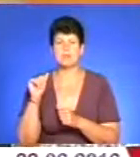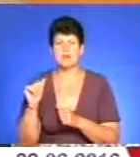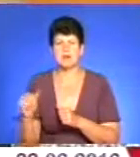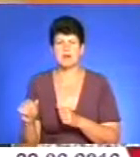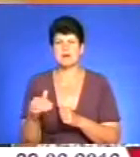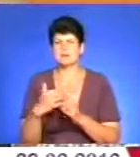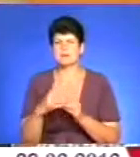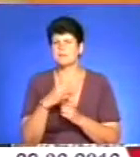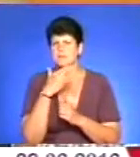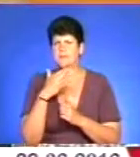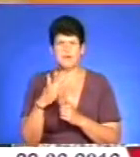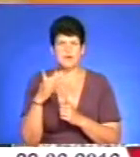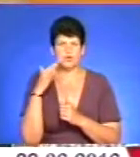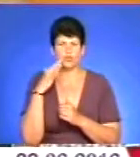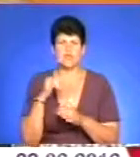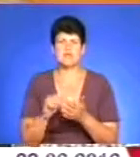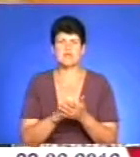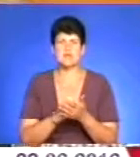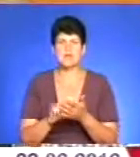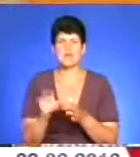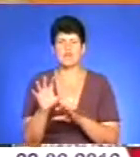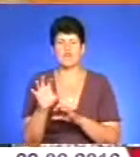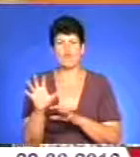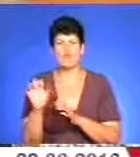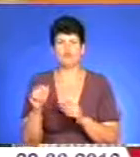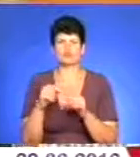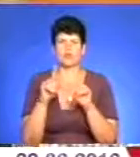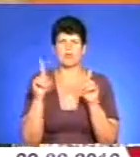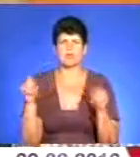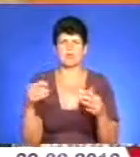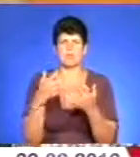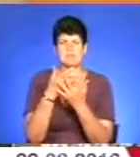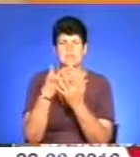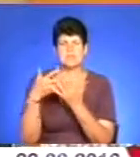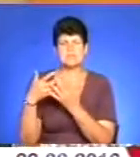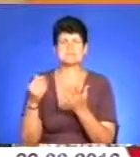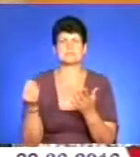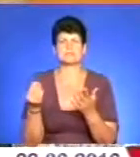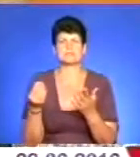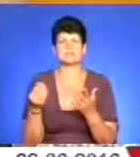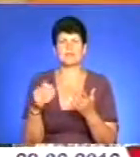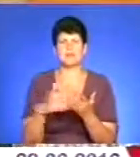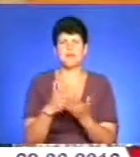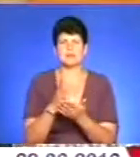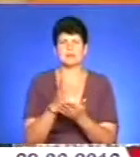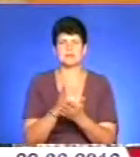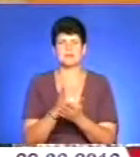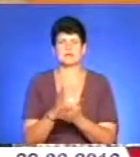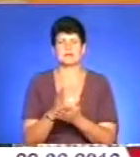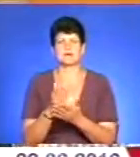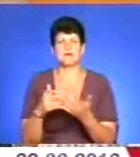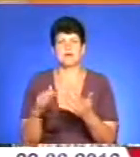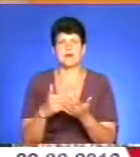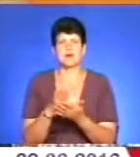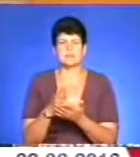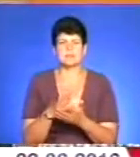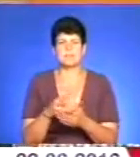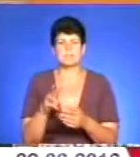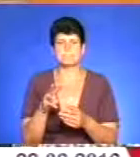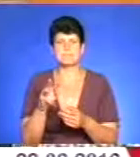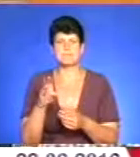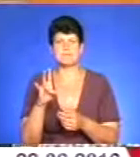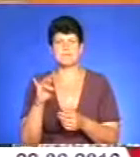багатьох матеріалів, фото, таблиць, карт, є і карта мінних полів німецької оборони, яка